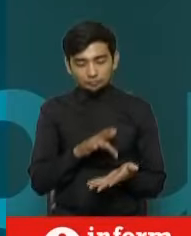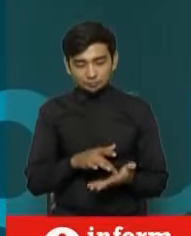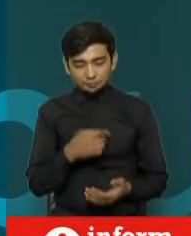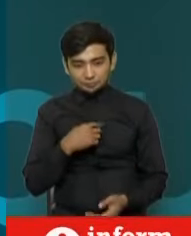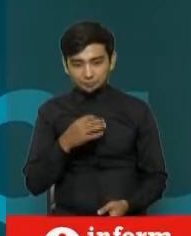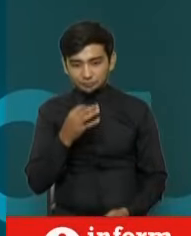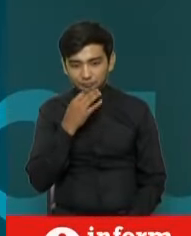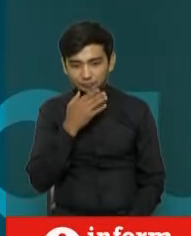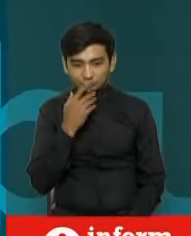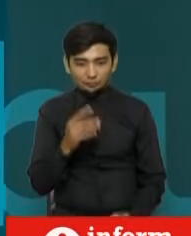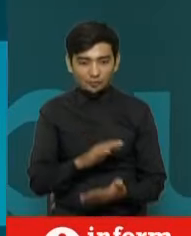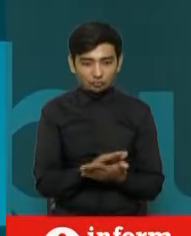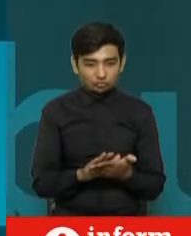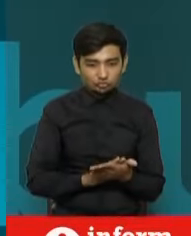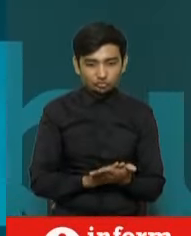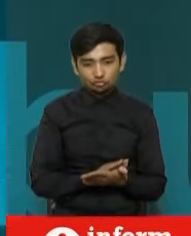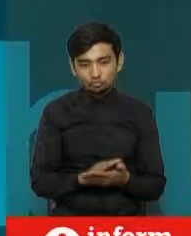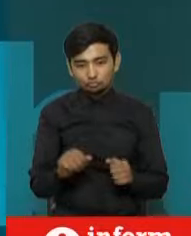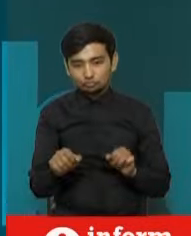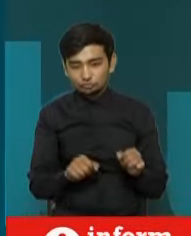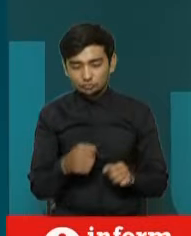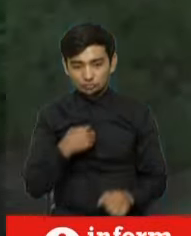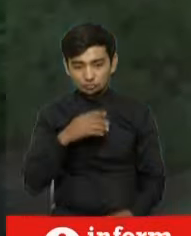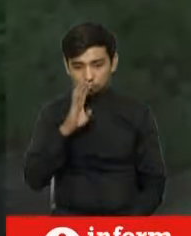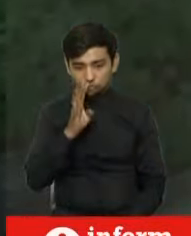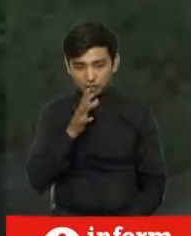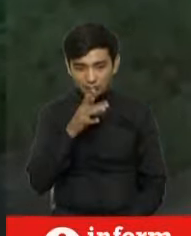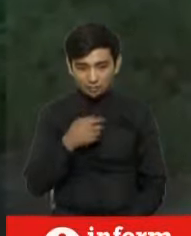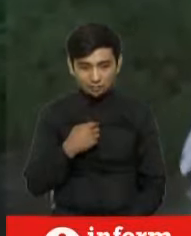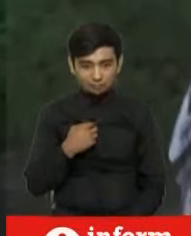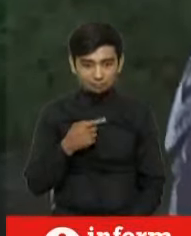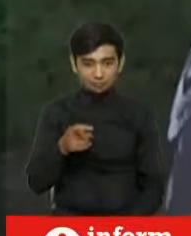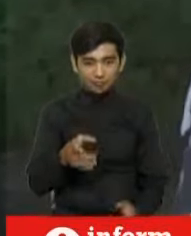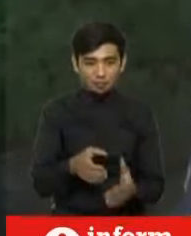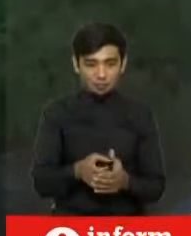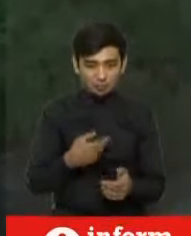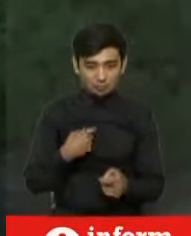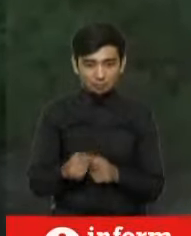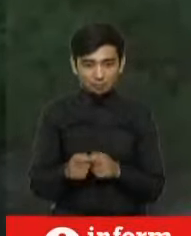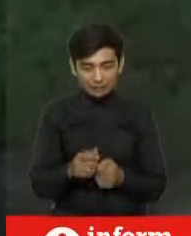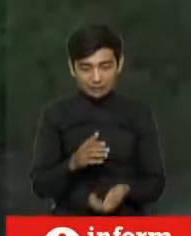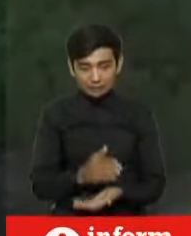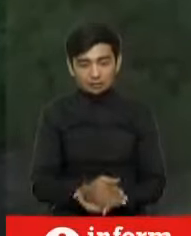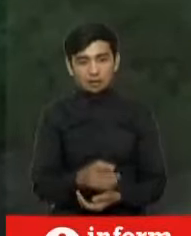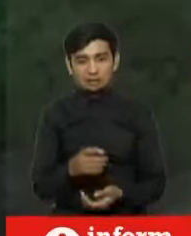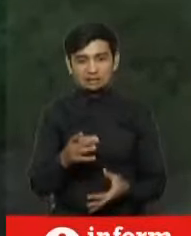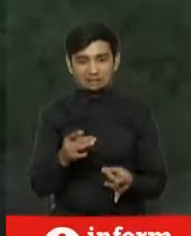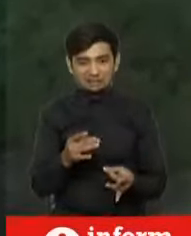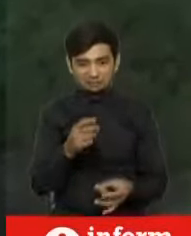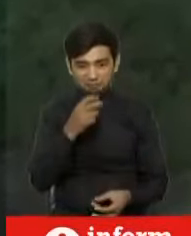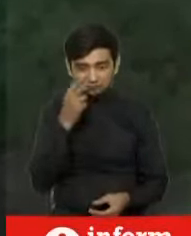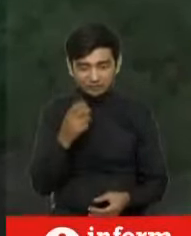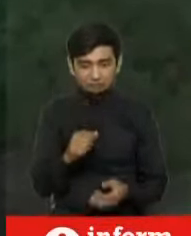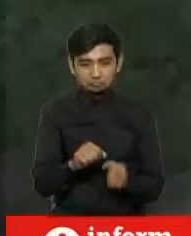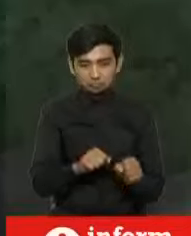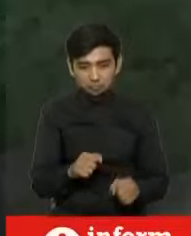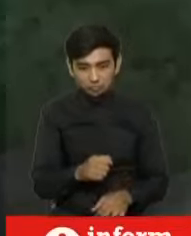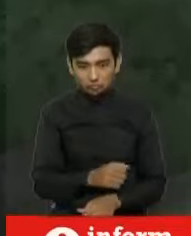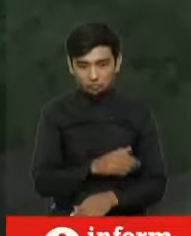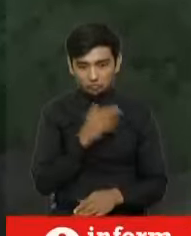клининговой компании, услугами которой пользуются четвертый год. Заходишь в подъезд, сыростью пахнет, потому что, значит,